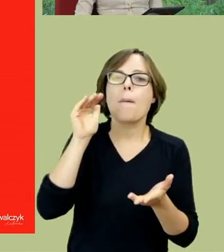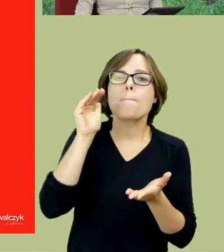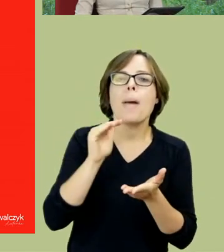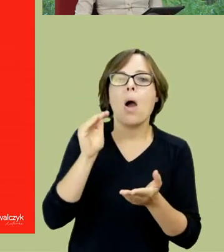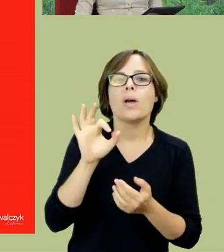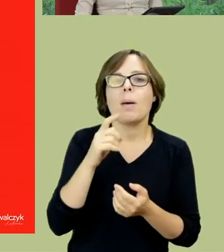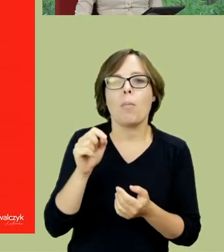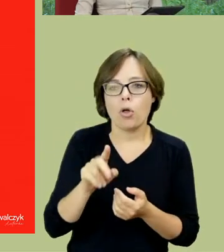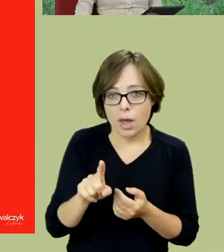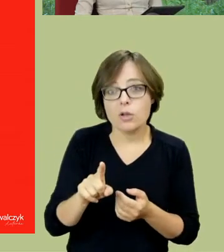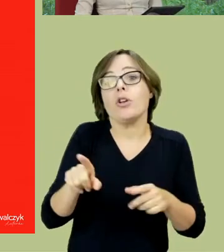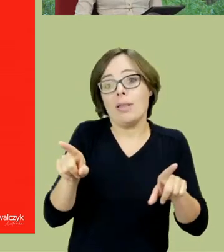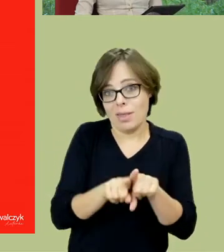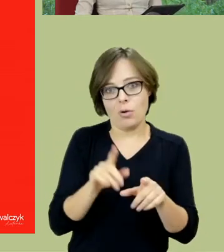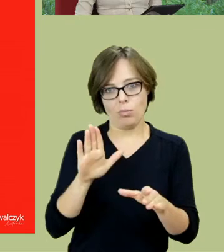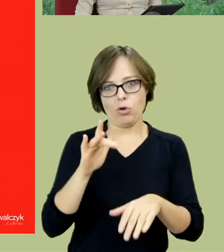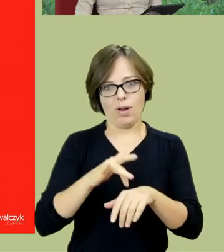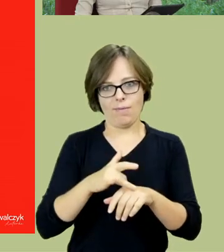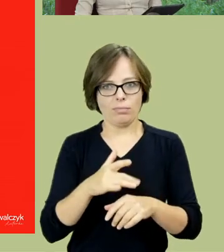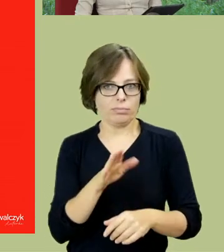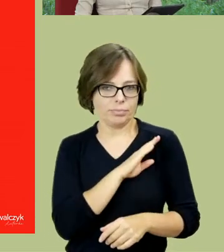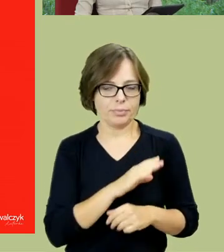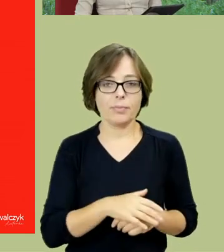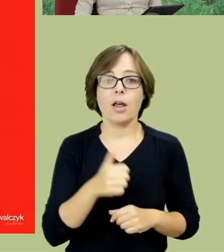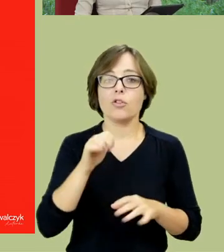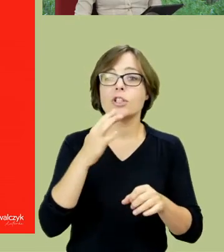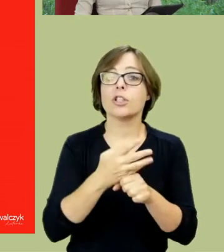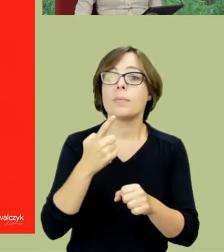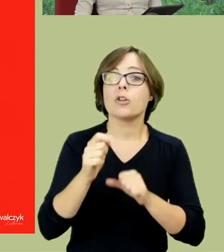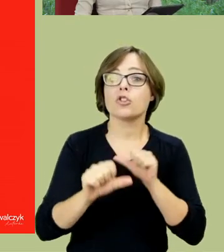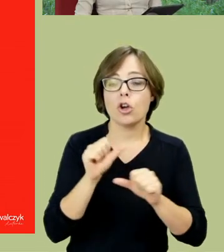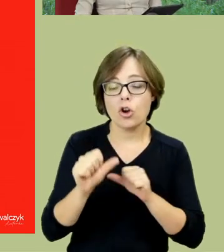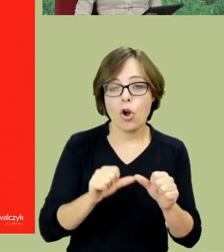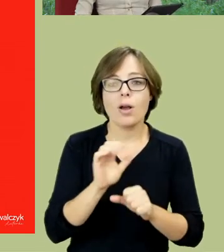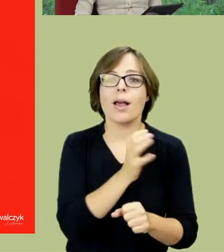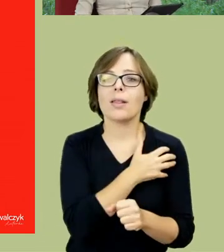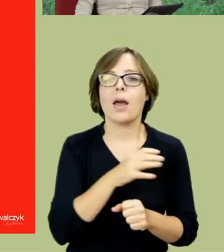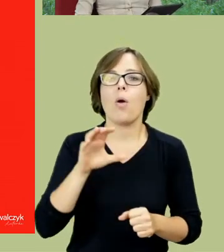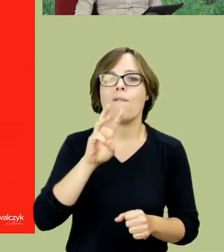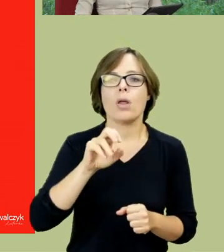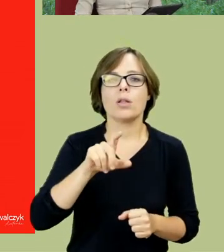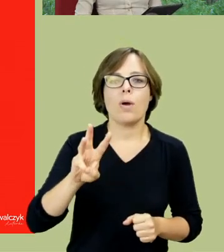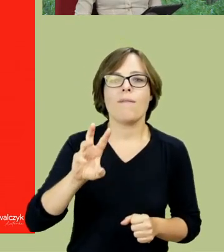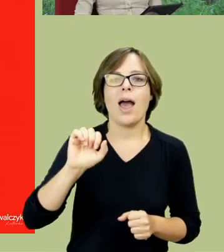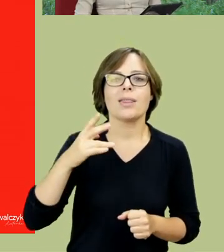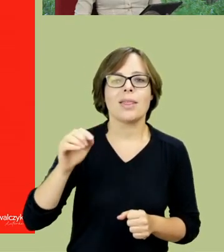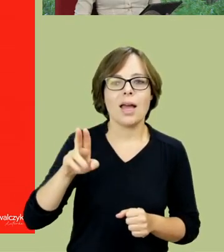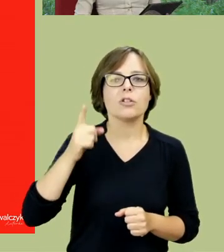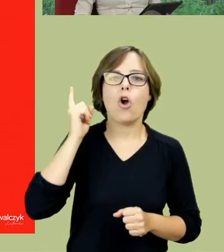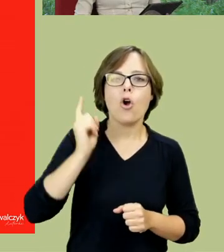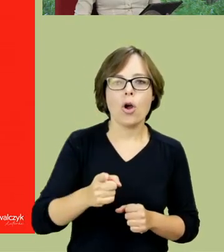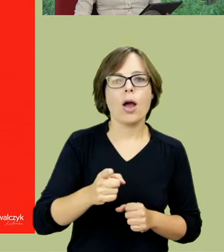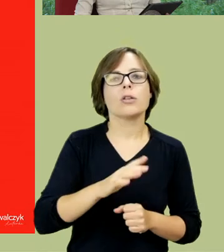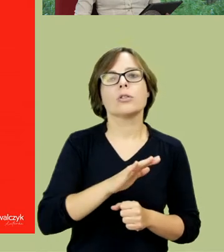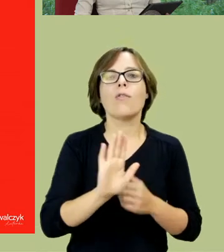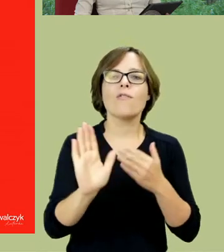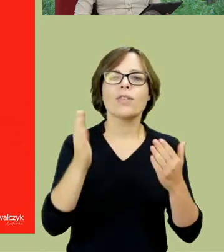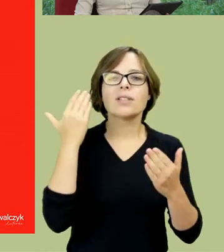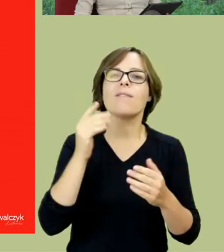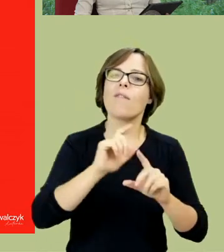tym pamiętać. A gdy w 1941 roku generał Władysław Anders wydał słynny rozkaz „Wzywam wszystkich